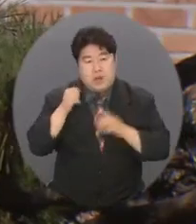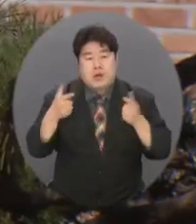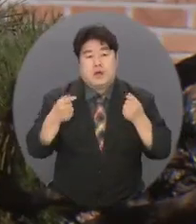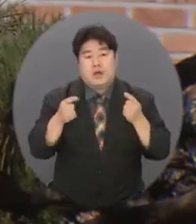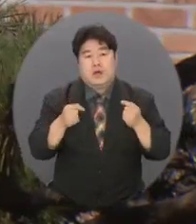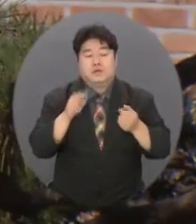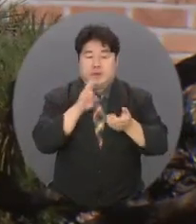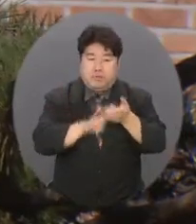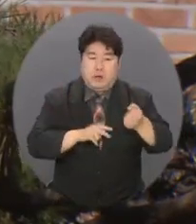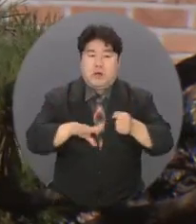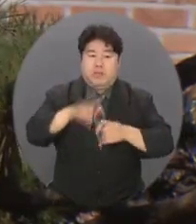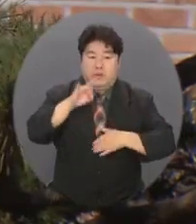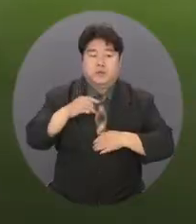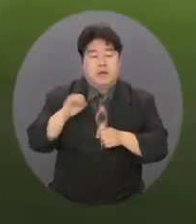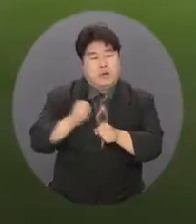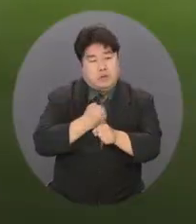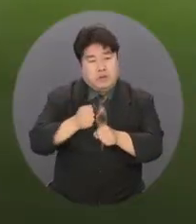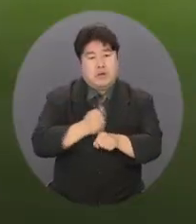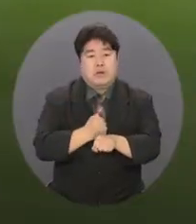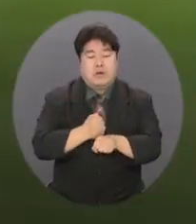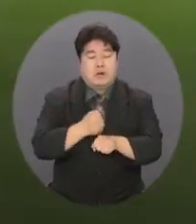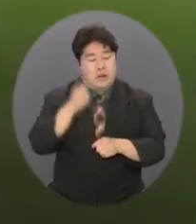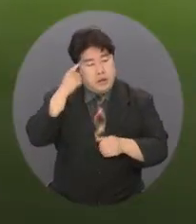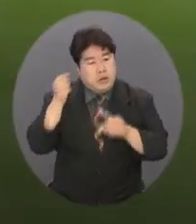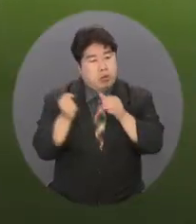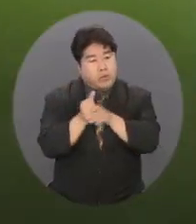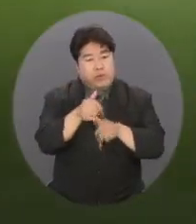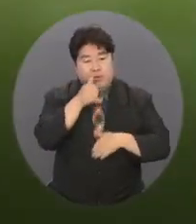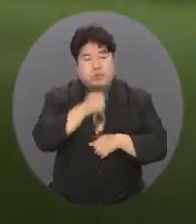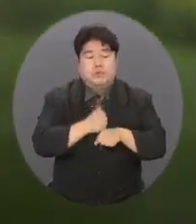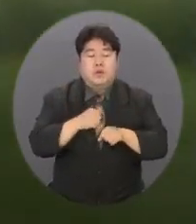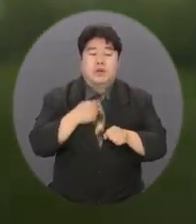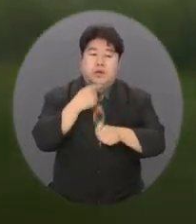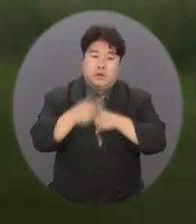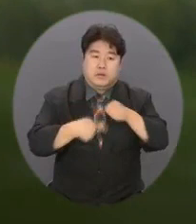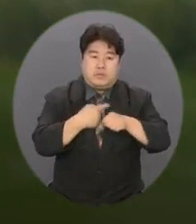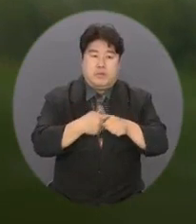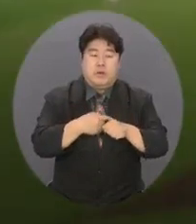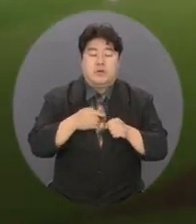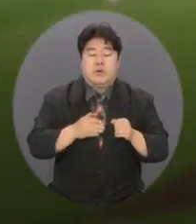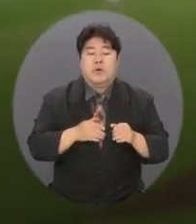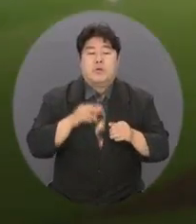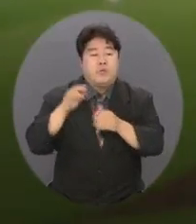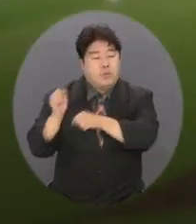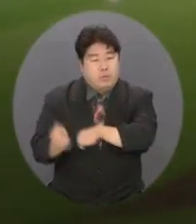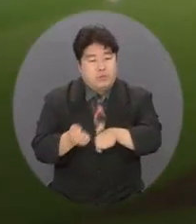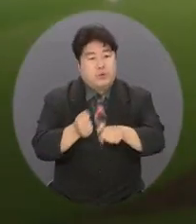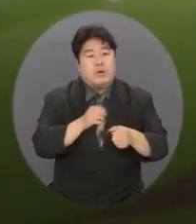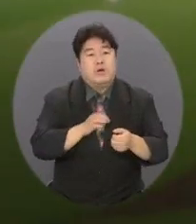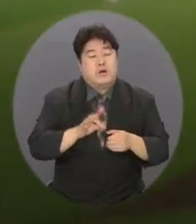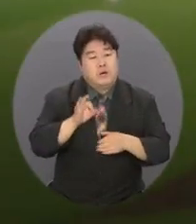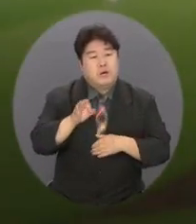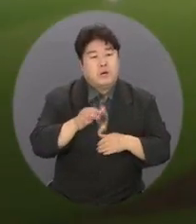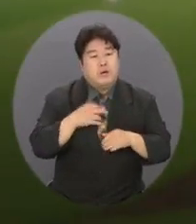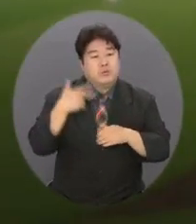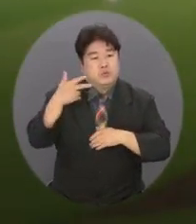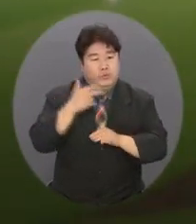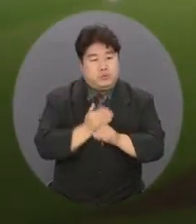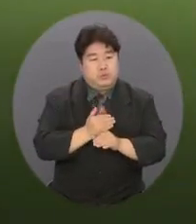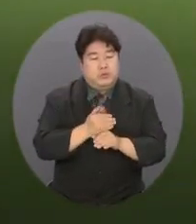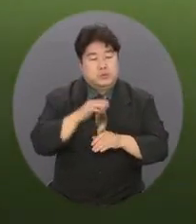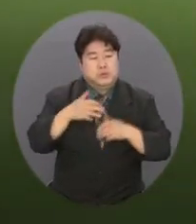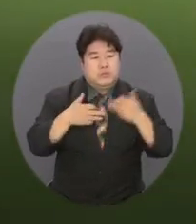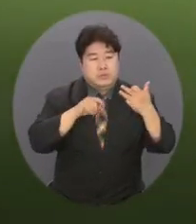꼼수를 부리고 있는 겁니다 지난 1년 동안 돈의 골프장 입장 유는 평균적으로 주중 18.7%